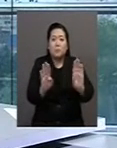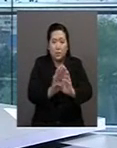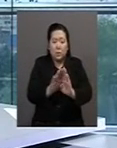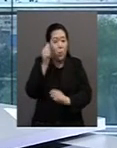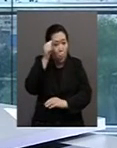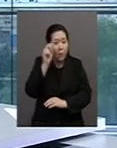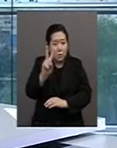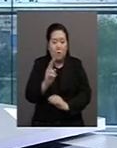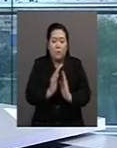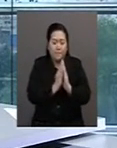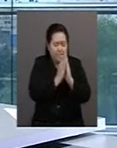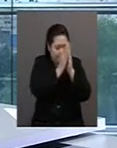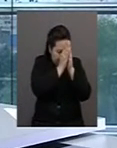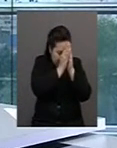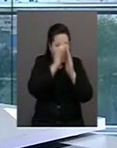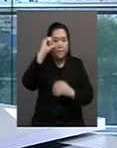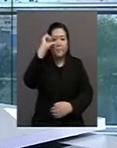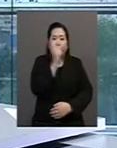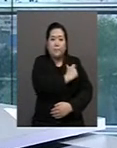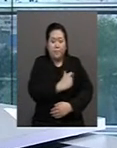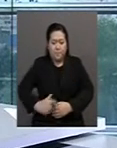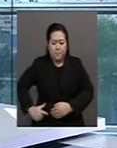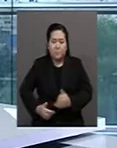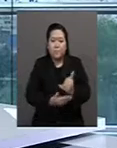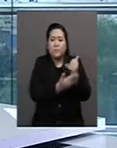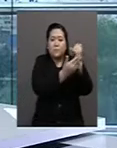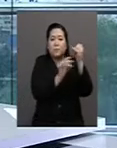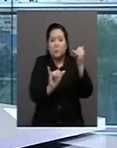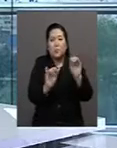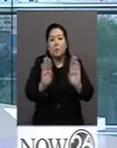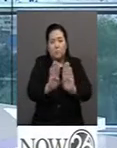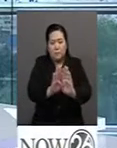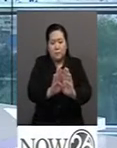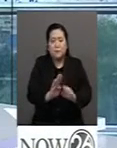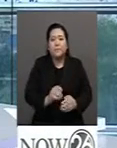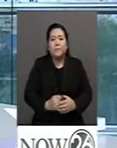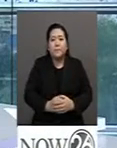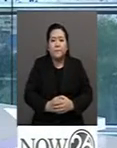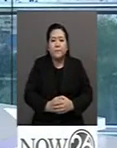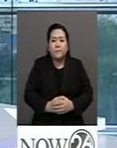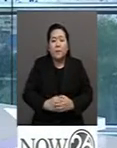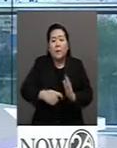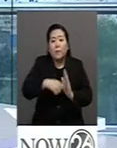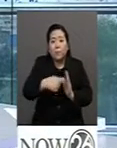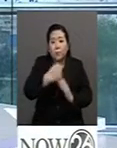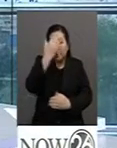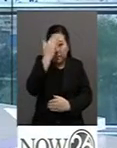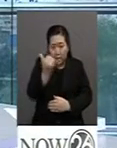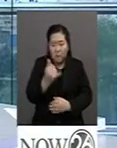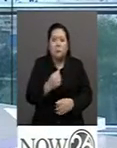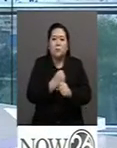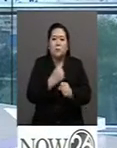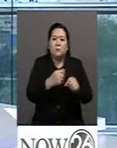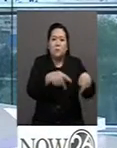พระบรมศพพระบาทสมเด็จพระปรมินทรมหาภูมิพลอดุลยเดชที่พระบรมมหาราชวังนะฮะเนื่องจากจะมีพระราช